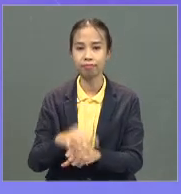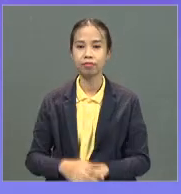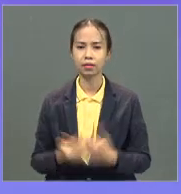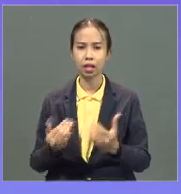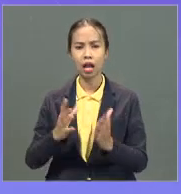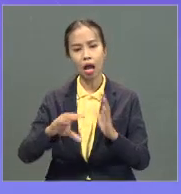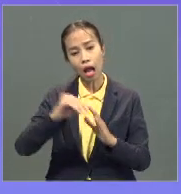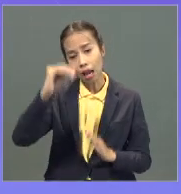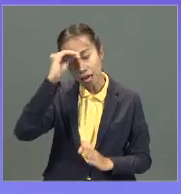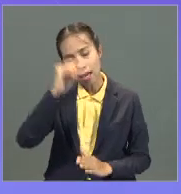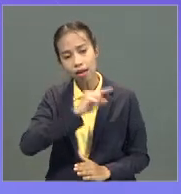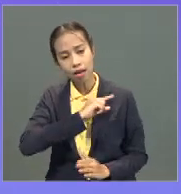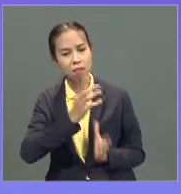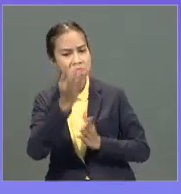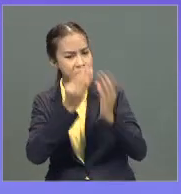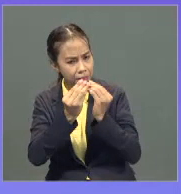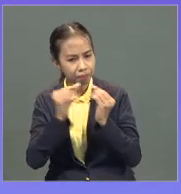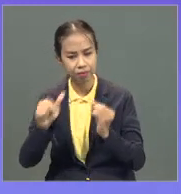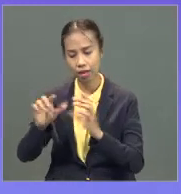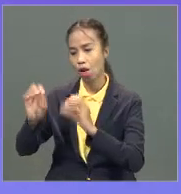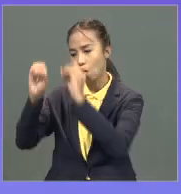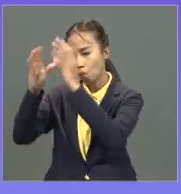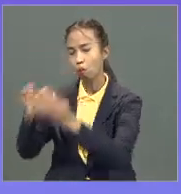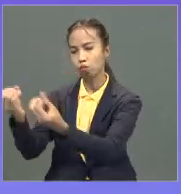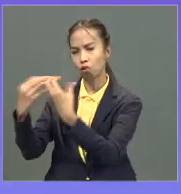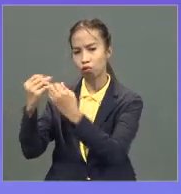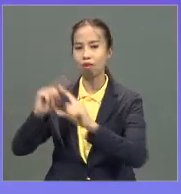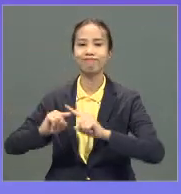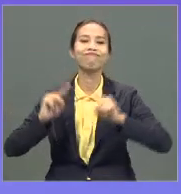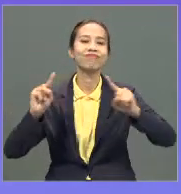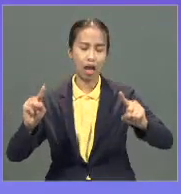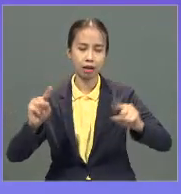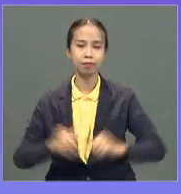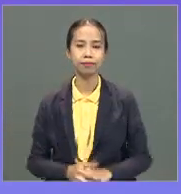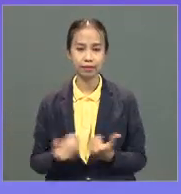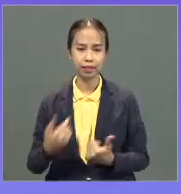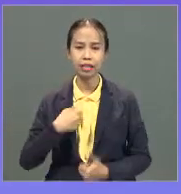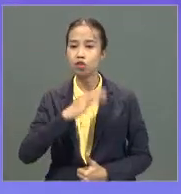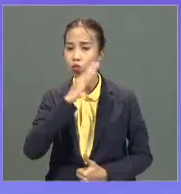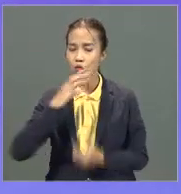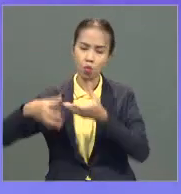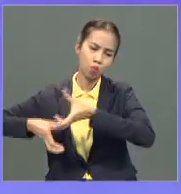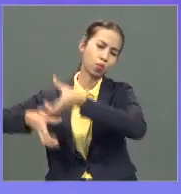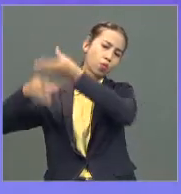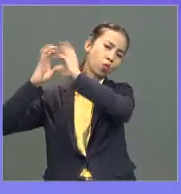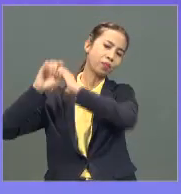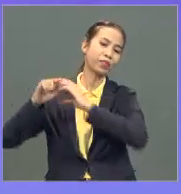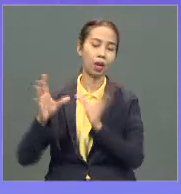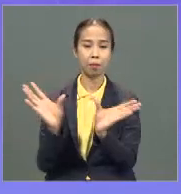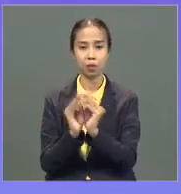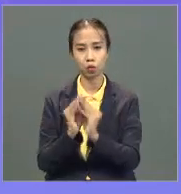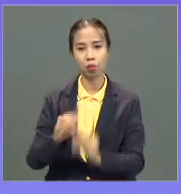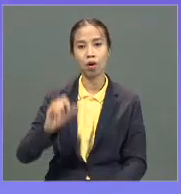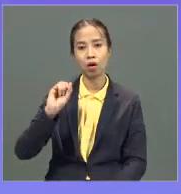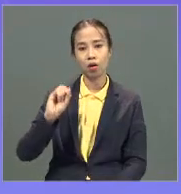เรียนเองกับไปเรียนกับคุณครูที่โรงเรียนเนี่ยสิ่งที่ได้มันแตกต่างกันอยู่แล้วนะคะแต่ว่าถ้าย้อนไปก่อนหน้านี้นะคะที่ประชุมสบคก็